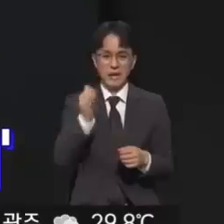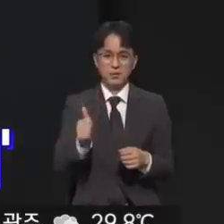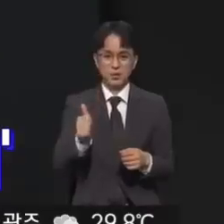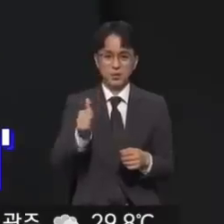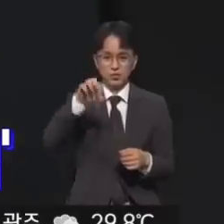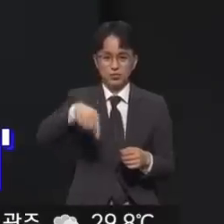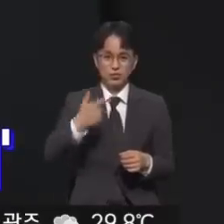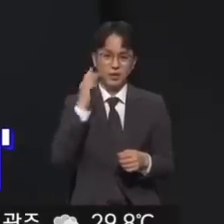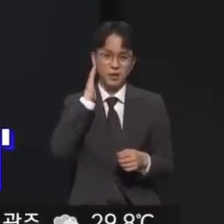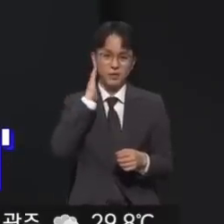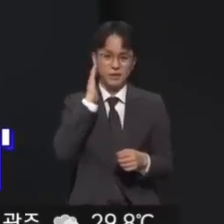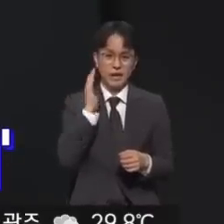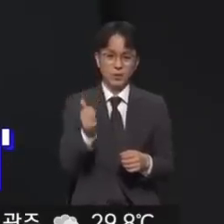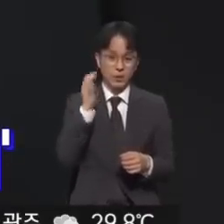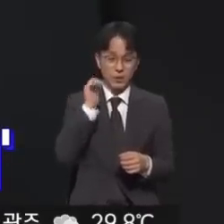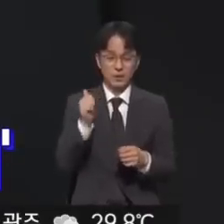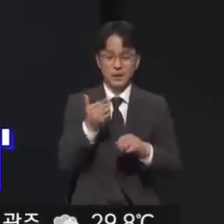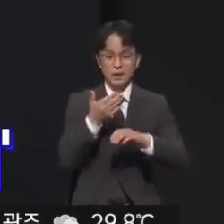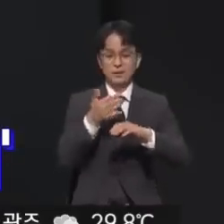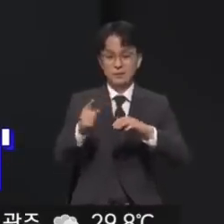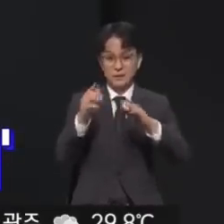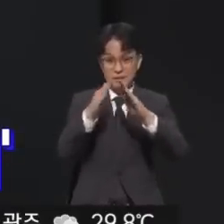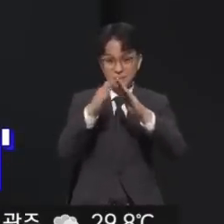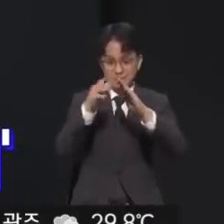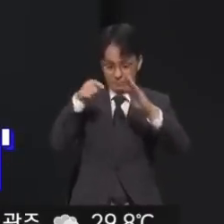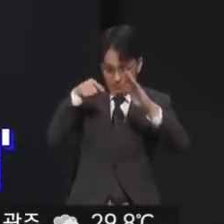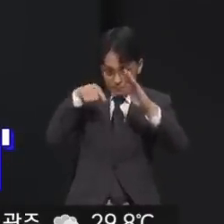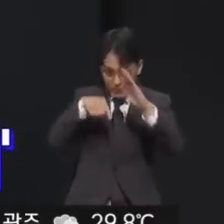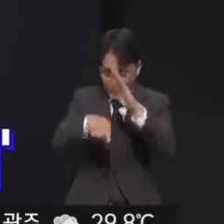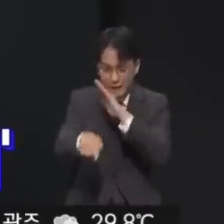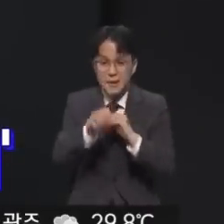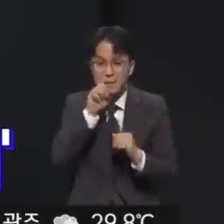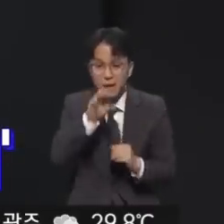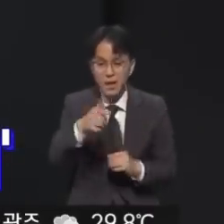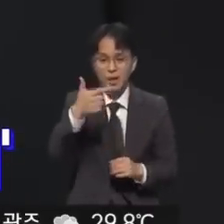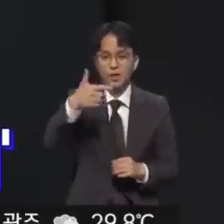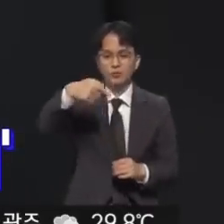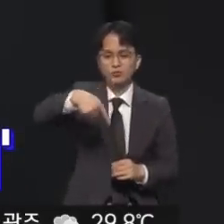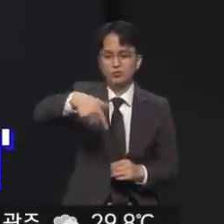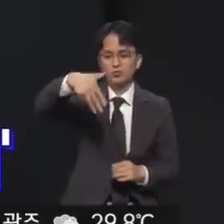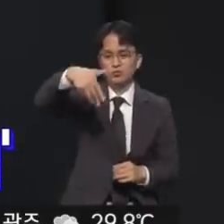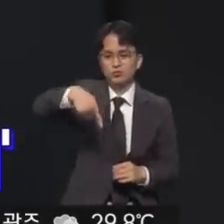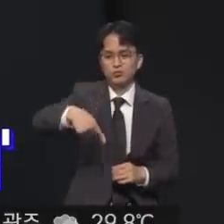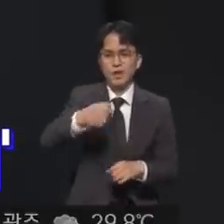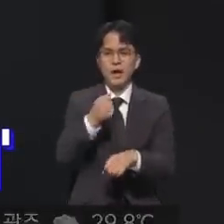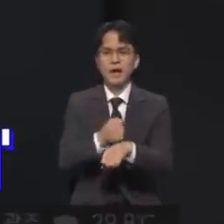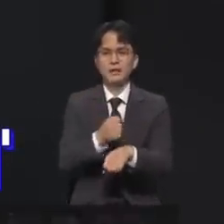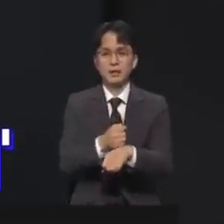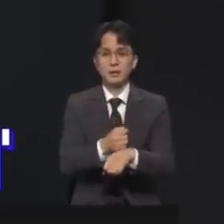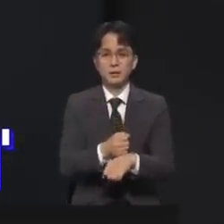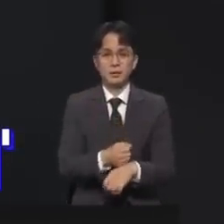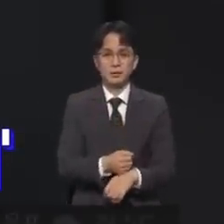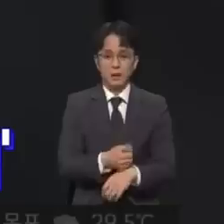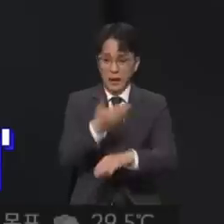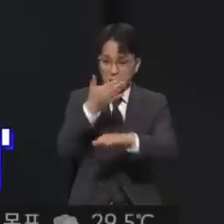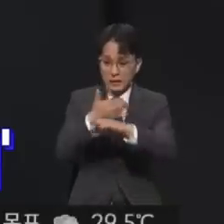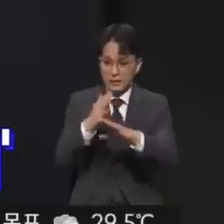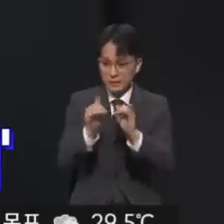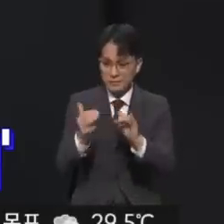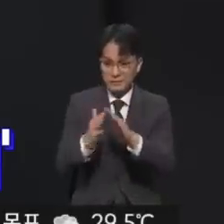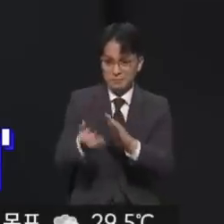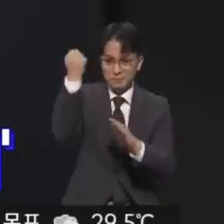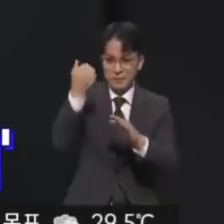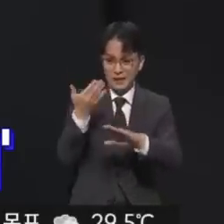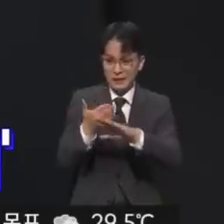누군가 누차 다 로마를 어떻게 같은 그런 것들도 좀 문제가 된다고 생각하고 그리고 왜 이 정도 브리핑이 안됩니까